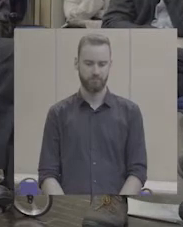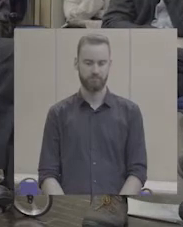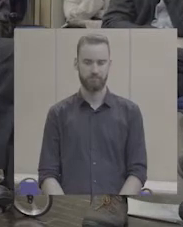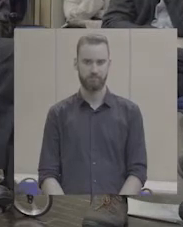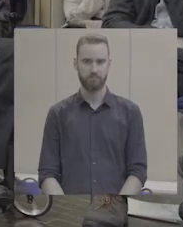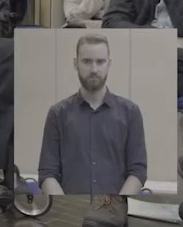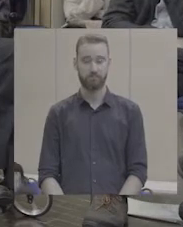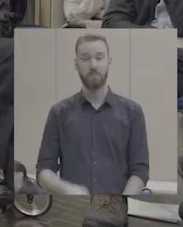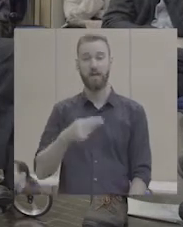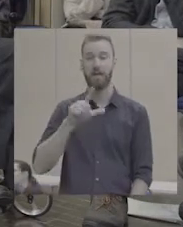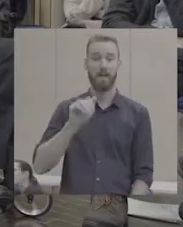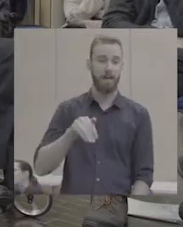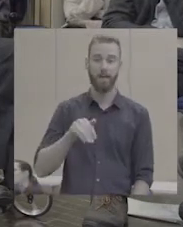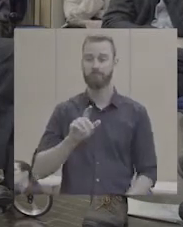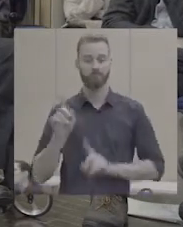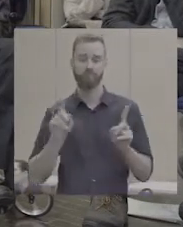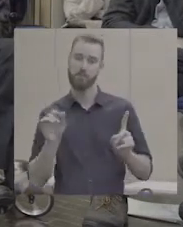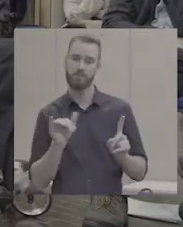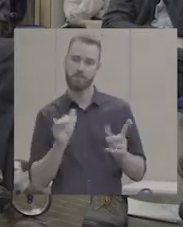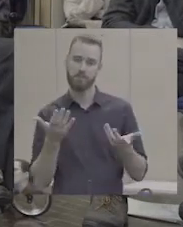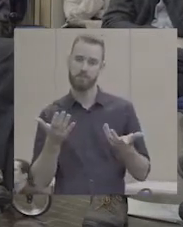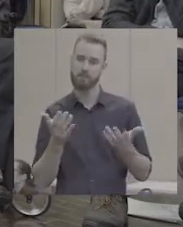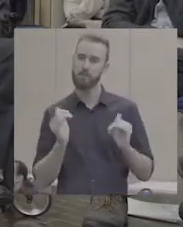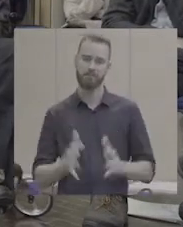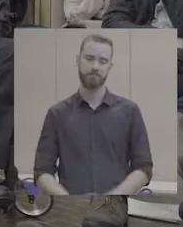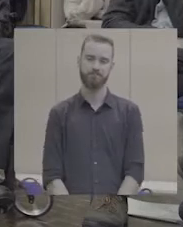Entre autres. Pas juste les HLM, mais entre autres. D'accord.